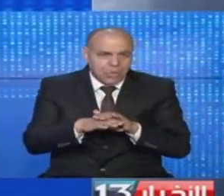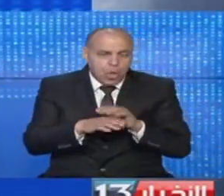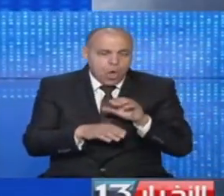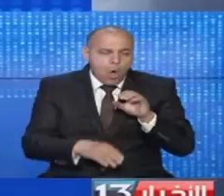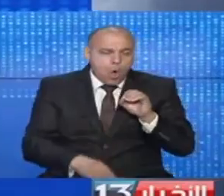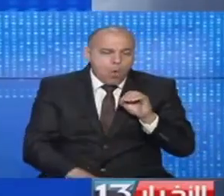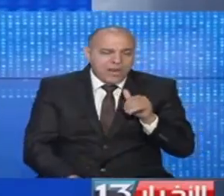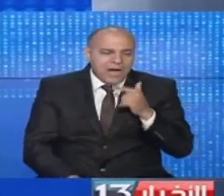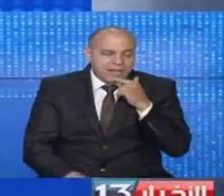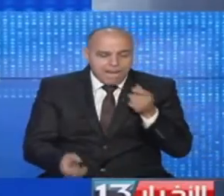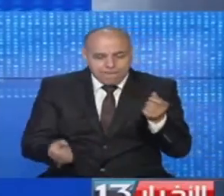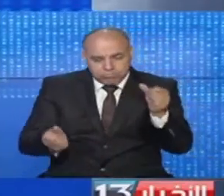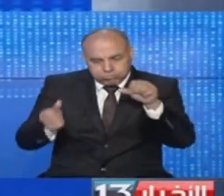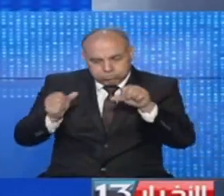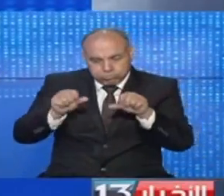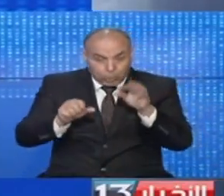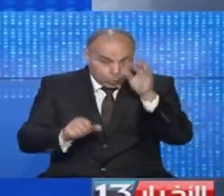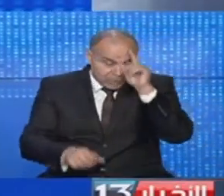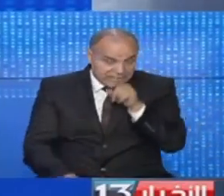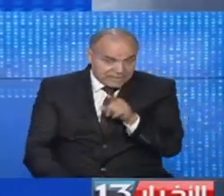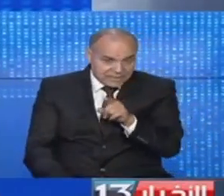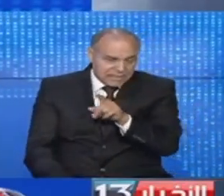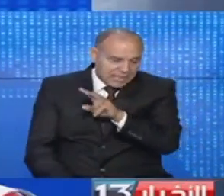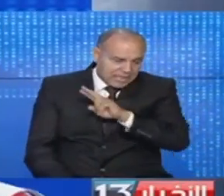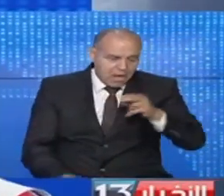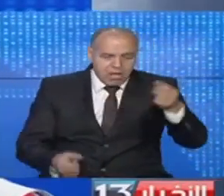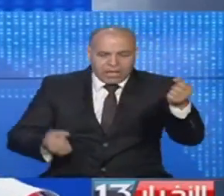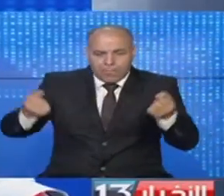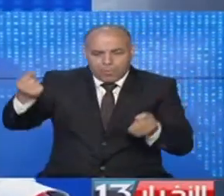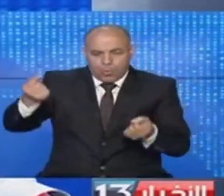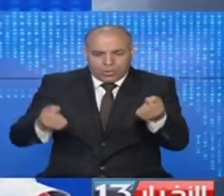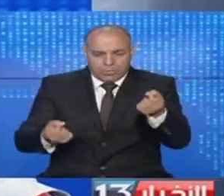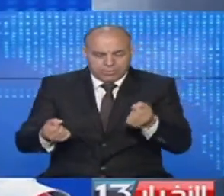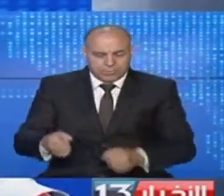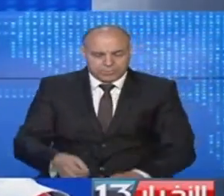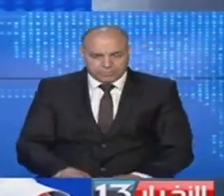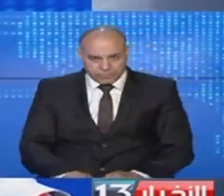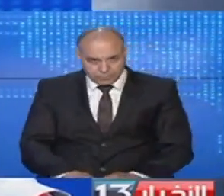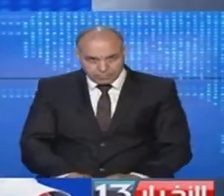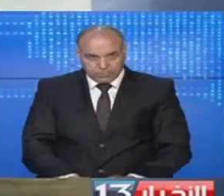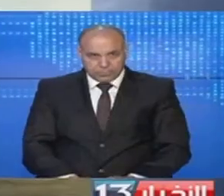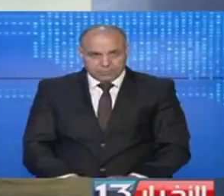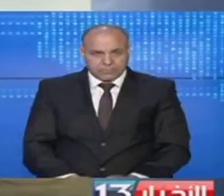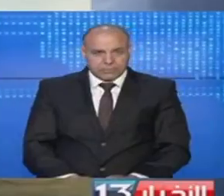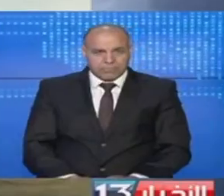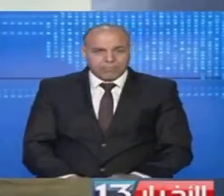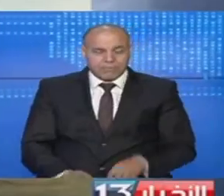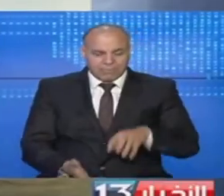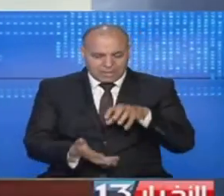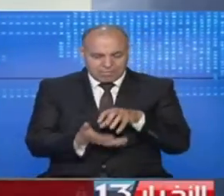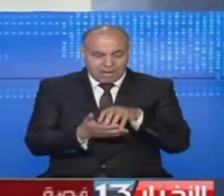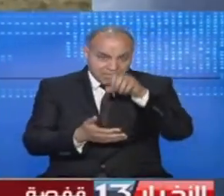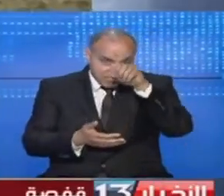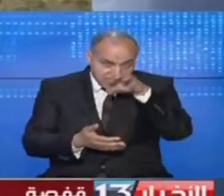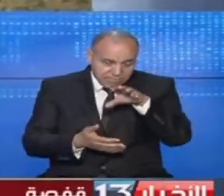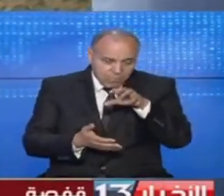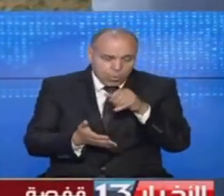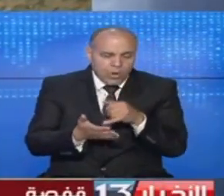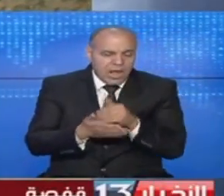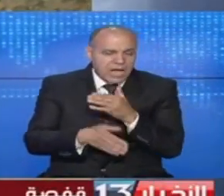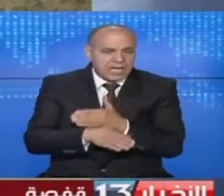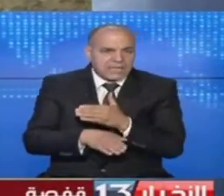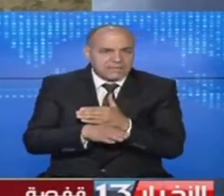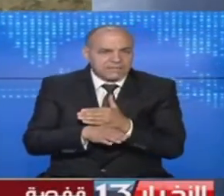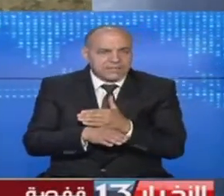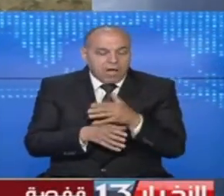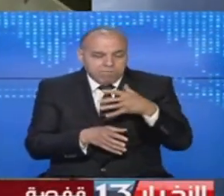العرايس في اتجاه مجمعه الكيميائية التونسي عبر الشاحنات. بمغسلة الفوسفات بأم العرايس استأنف